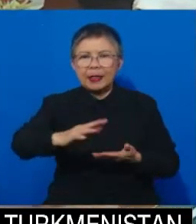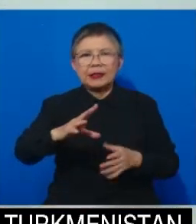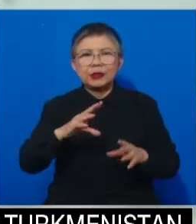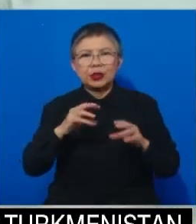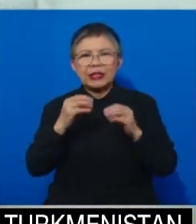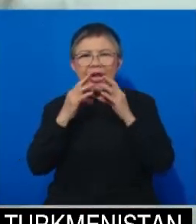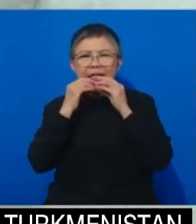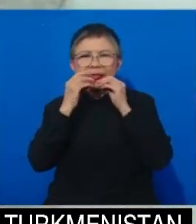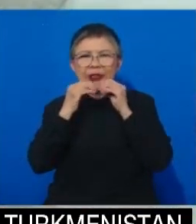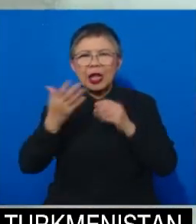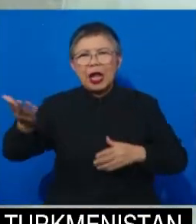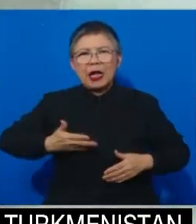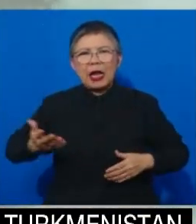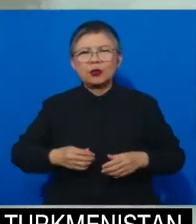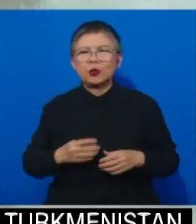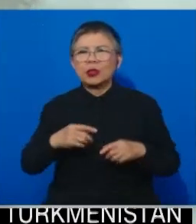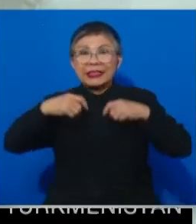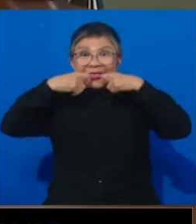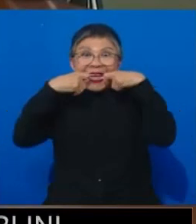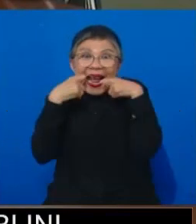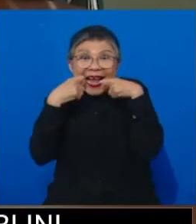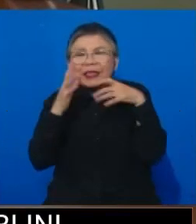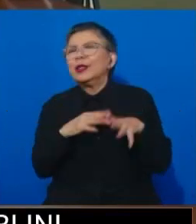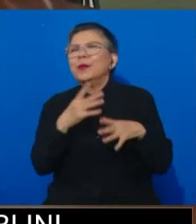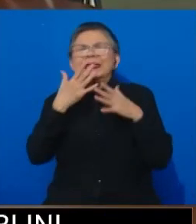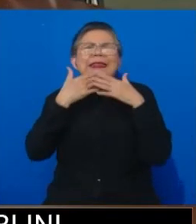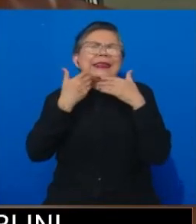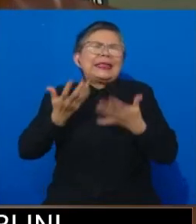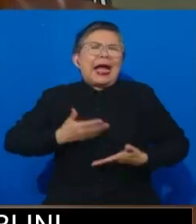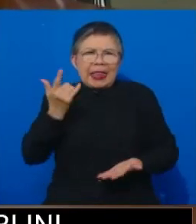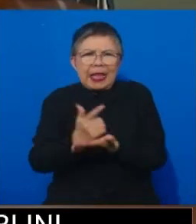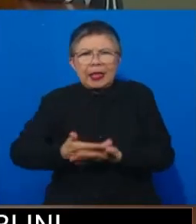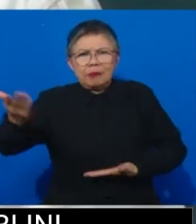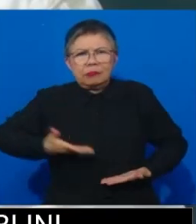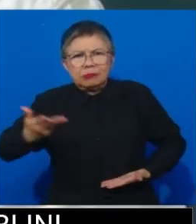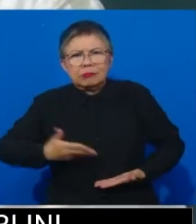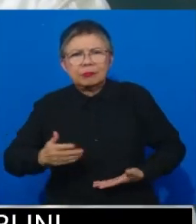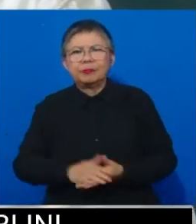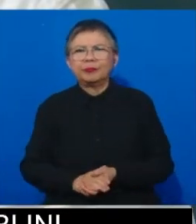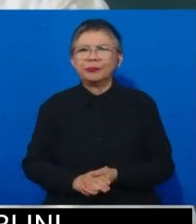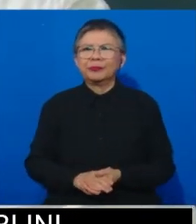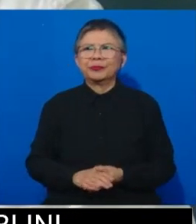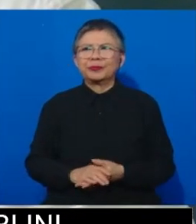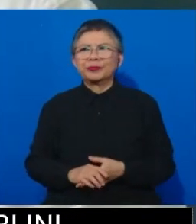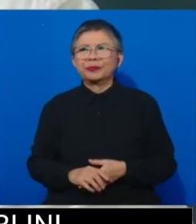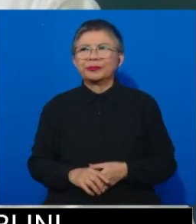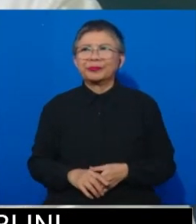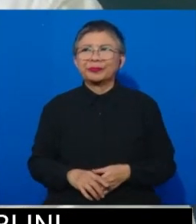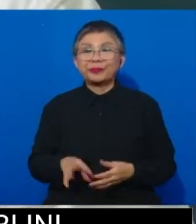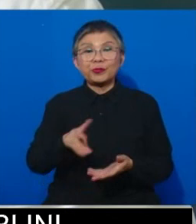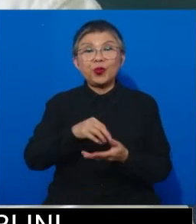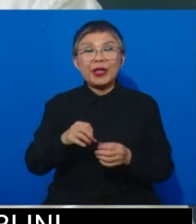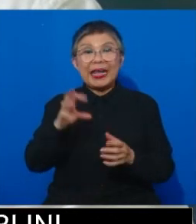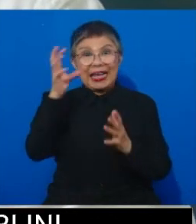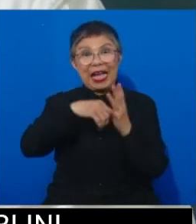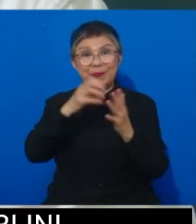digigit membuat pelanggan palu basah serigala tak pernah berpaling sejak dulu. Saya suka ke arah serundeng kelapanya. Dia punya